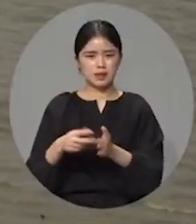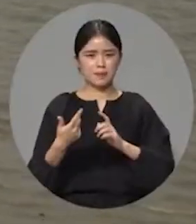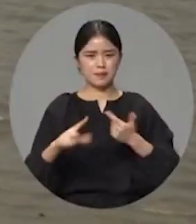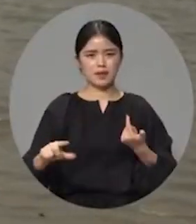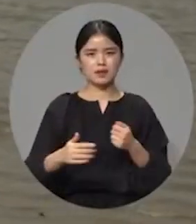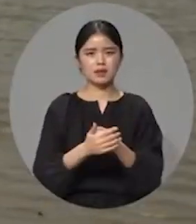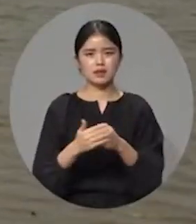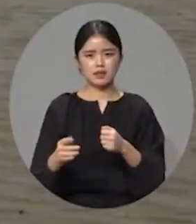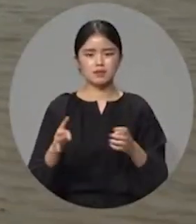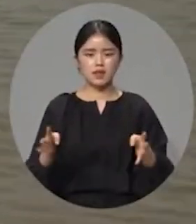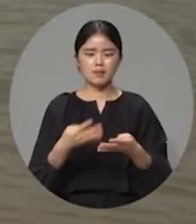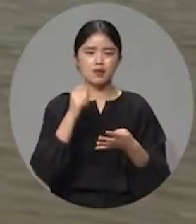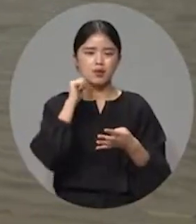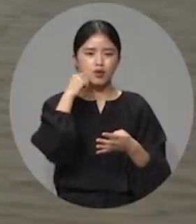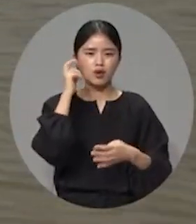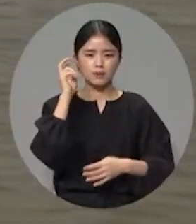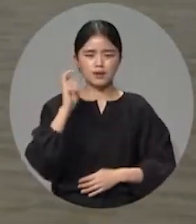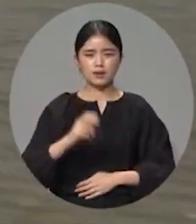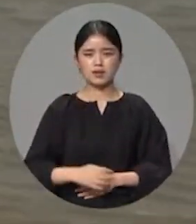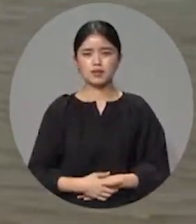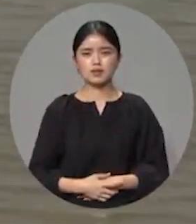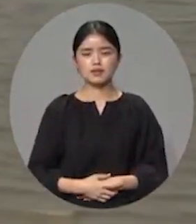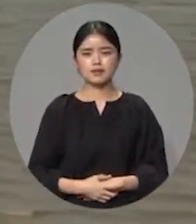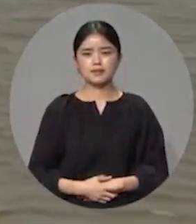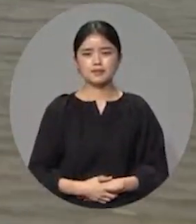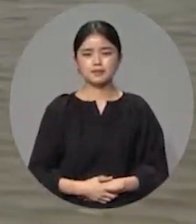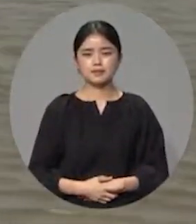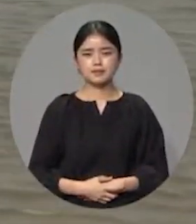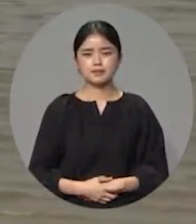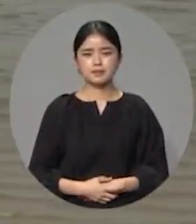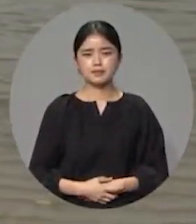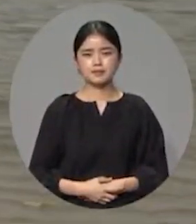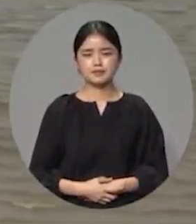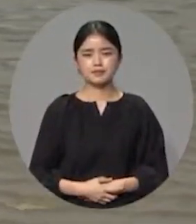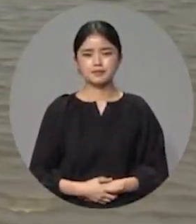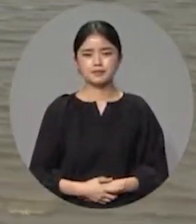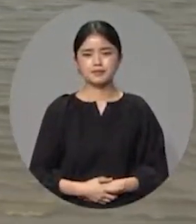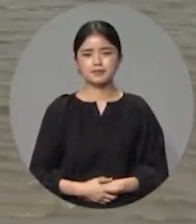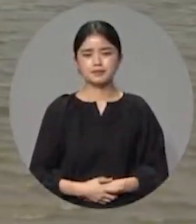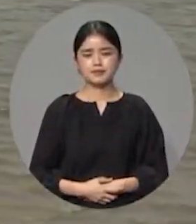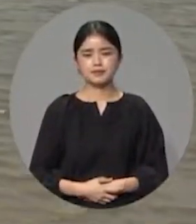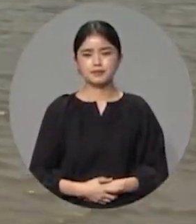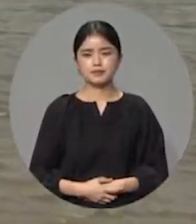접점을 찾기는 쉽지 않아 보입니다. MBC 뉴스 강동엽입니다.